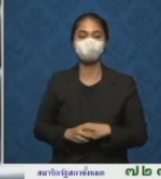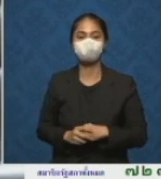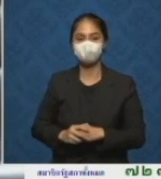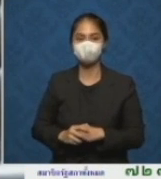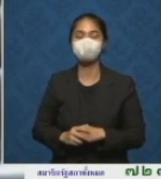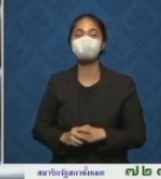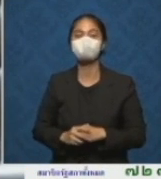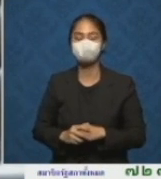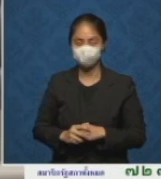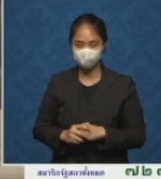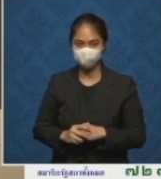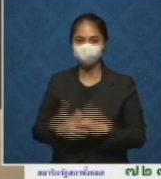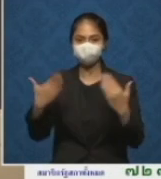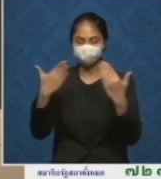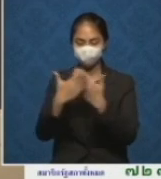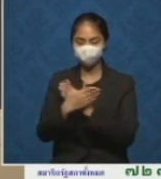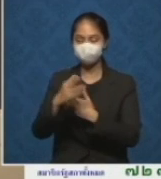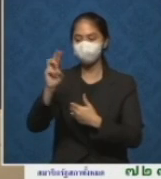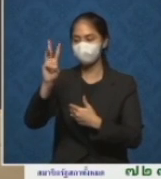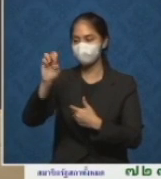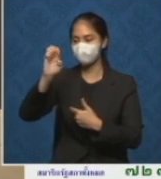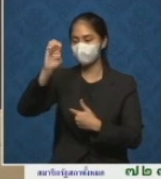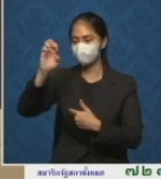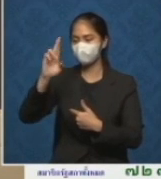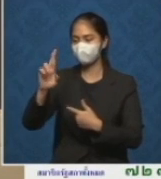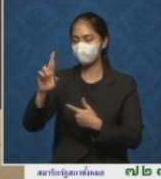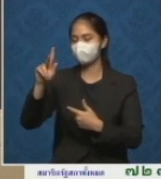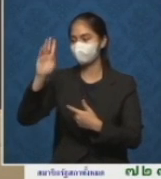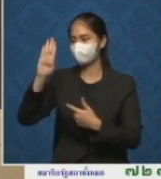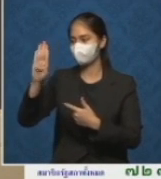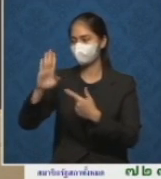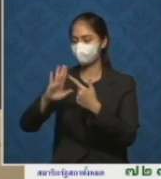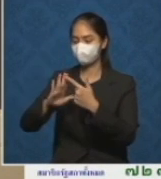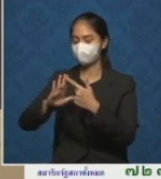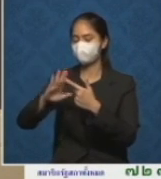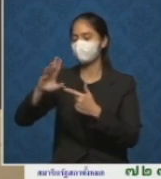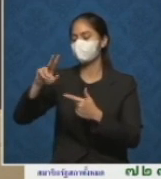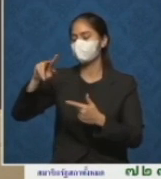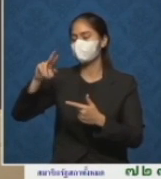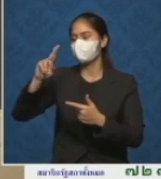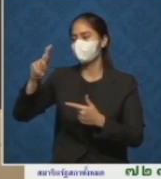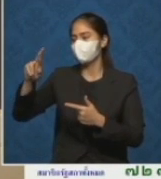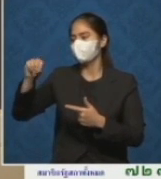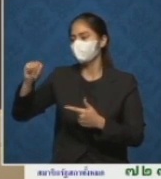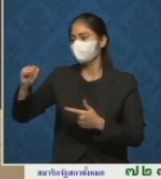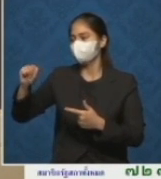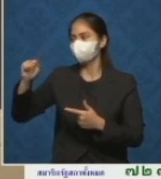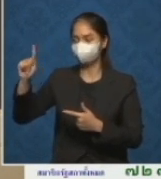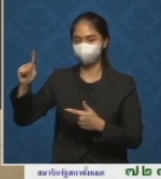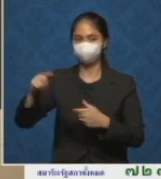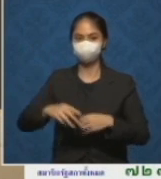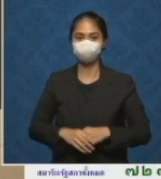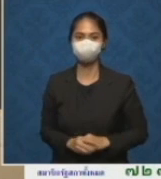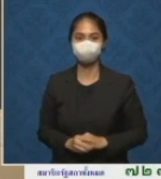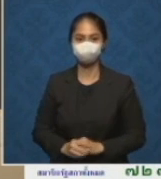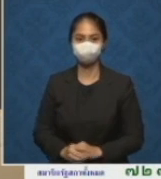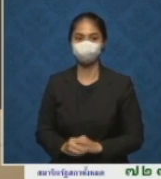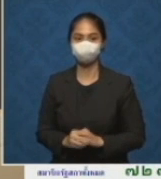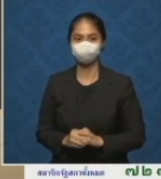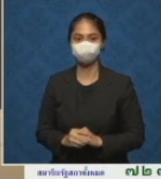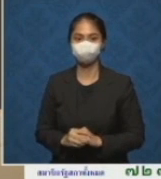พคุณรัฐพทัยเป็นนายวีระบูลเสมาทองครับครับที่ประชุมอนุญาตครับสำหรับการ